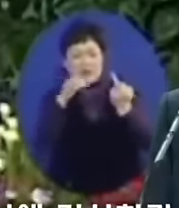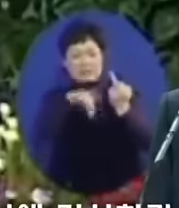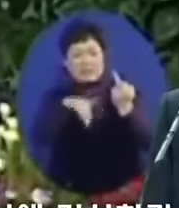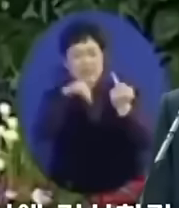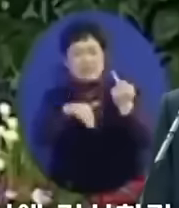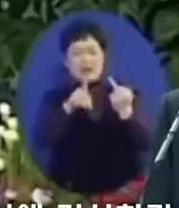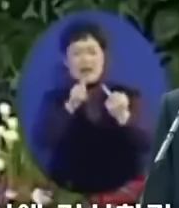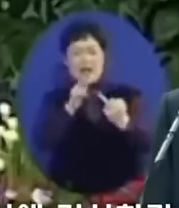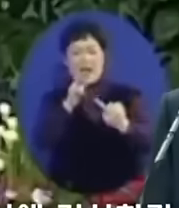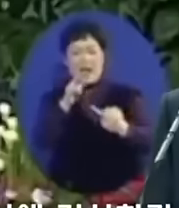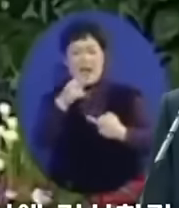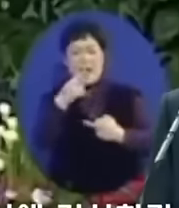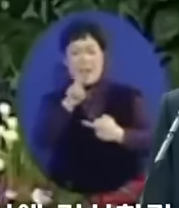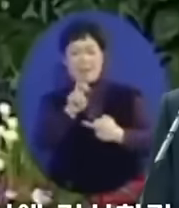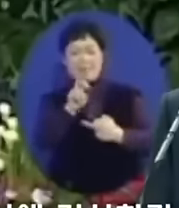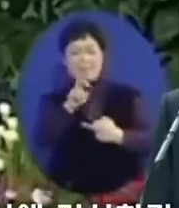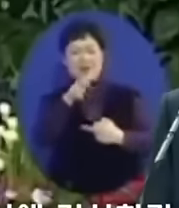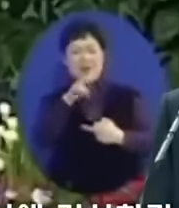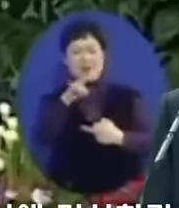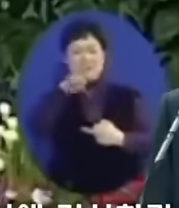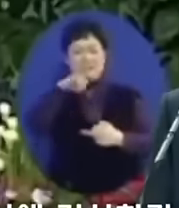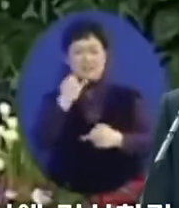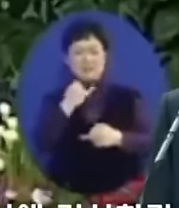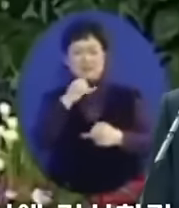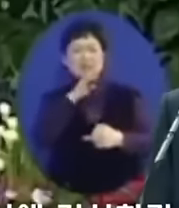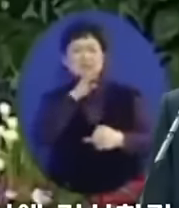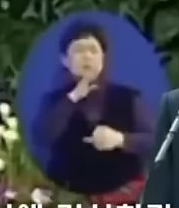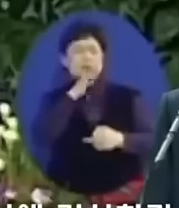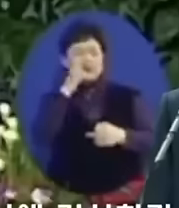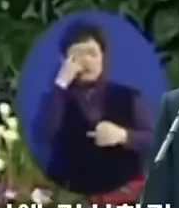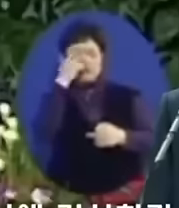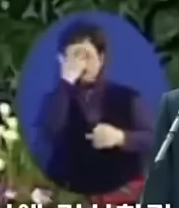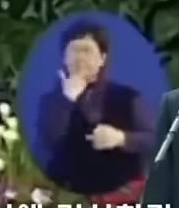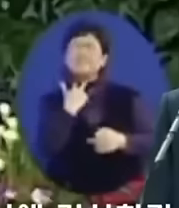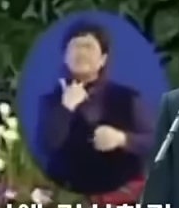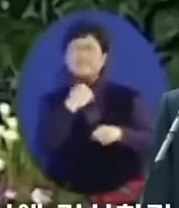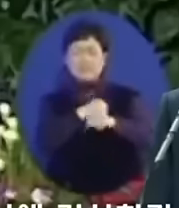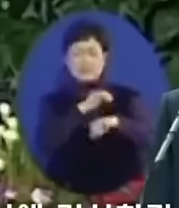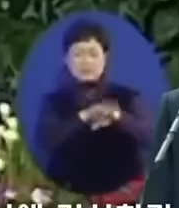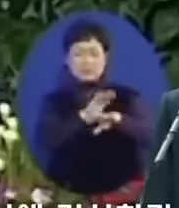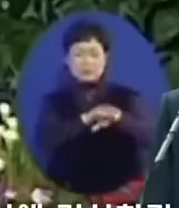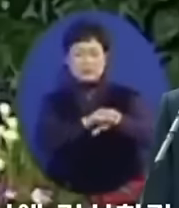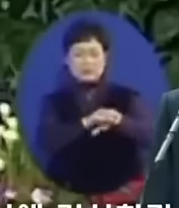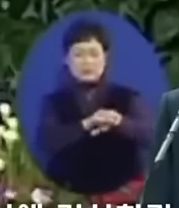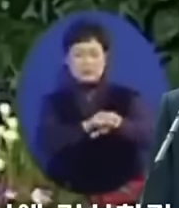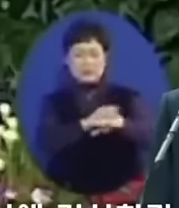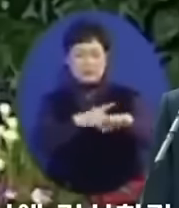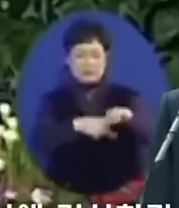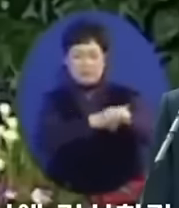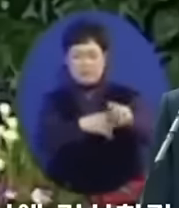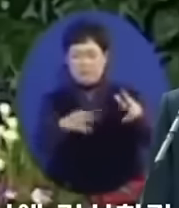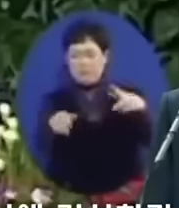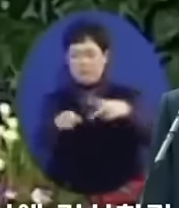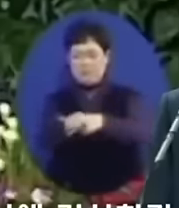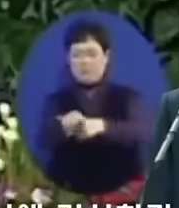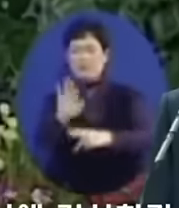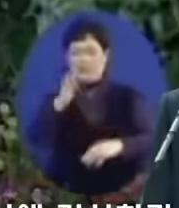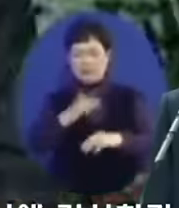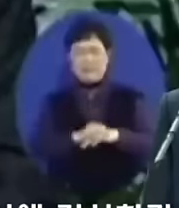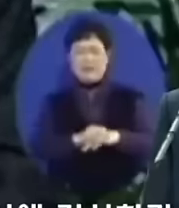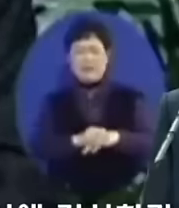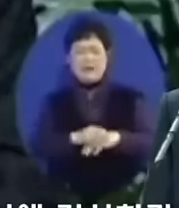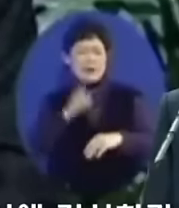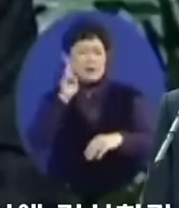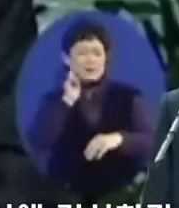햄커스라는 광부가 부상을 당해서 두 눈이 멀어지고 두 손이 떨어져 나가버렸었습니다. 그는